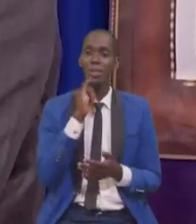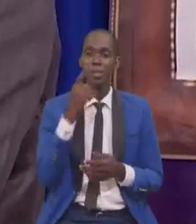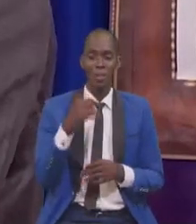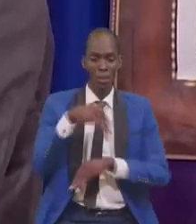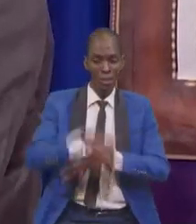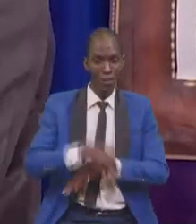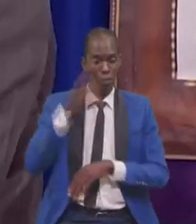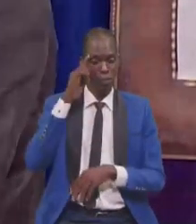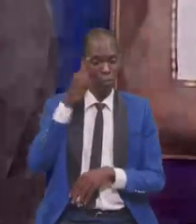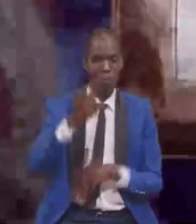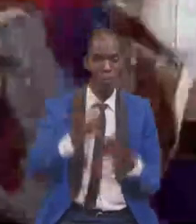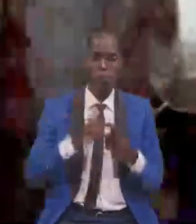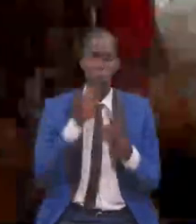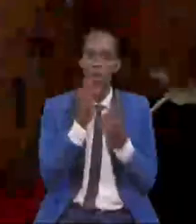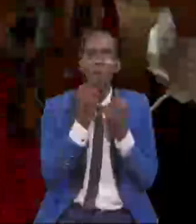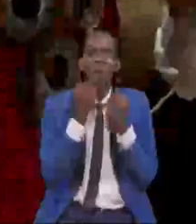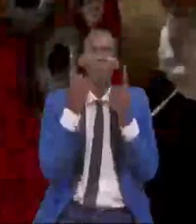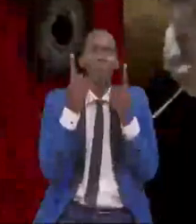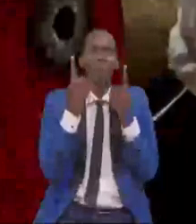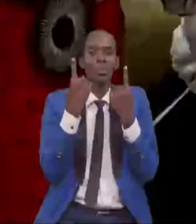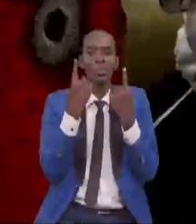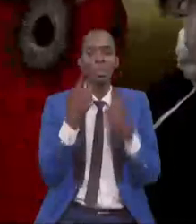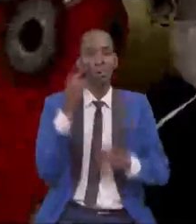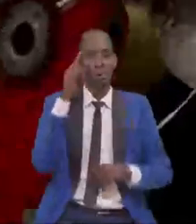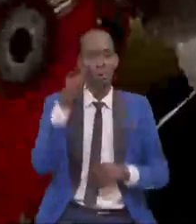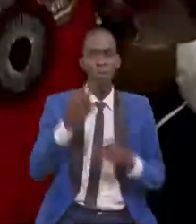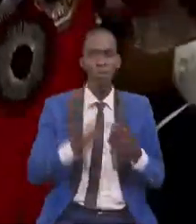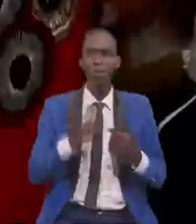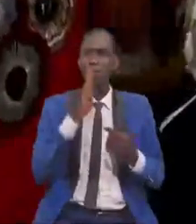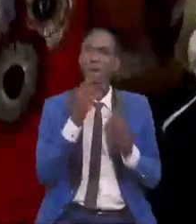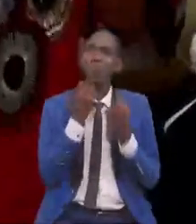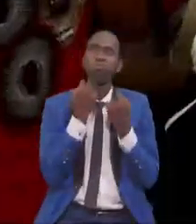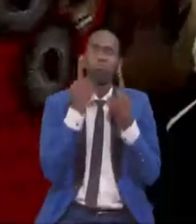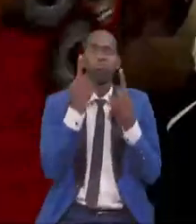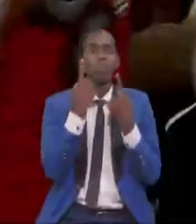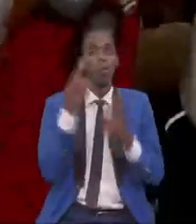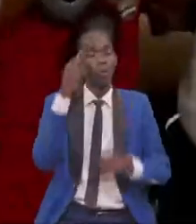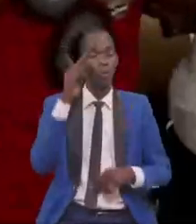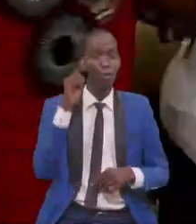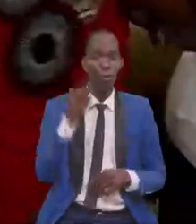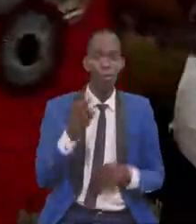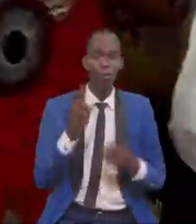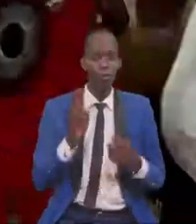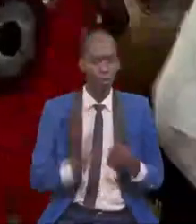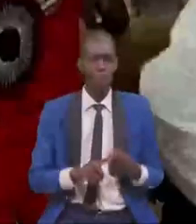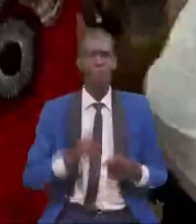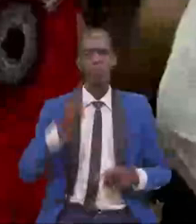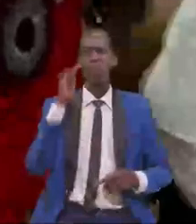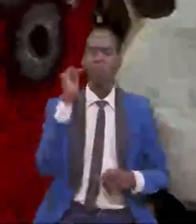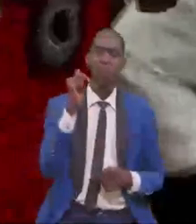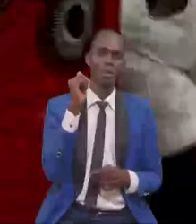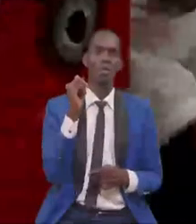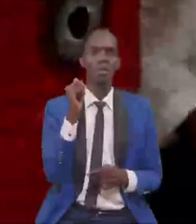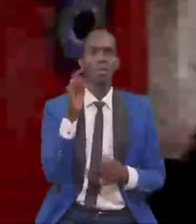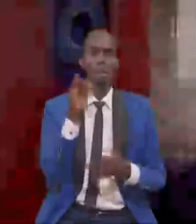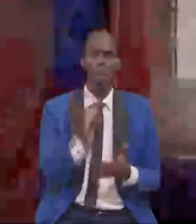Voici la soirée d'étonnement pour vous. La soirée de stupéfaction pour vous. La soirée